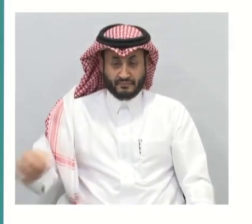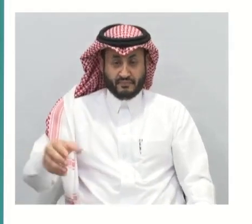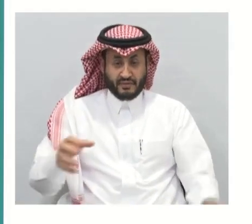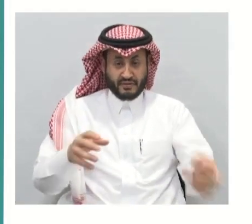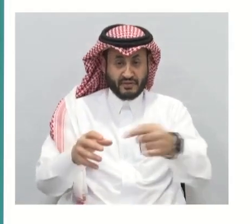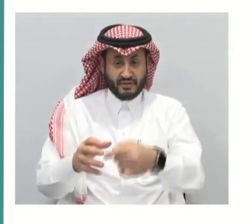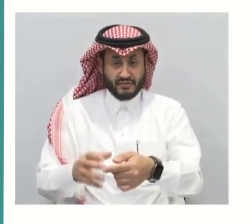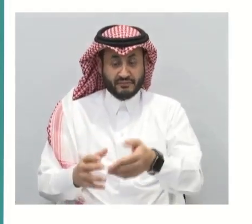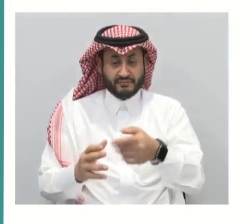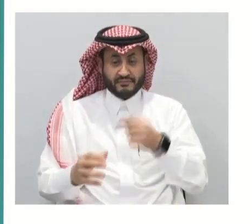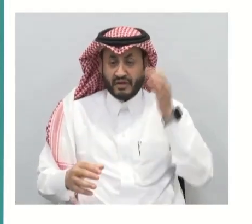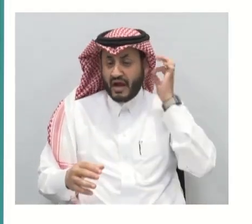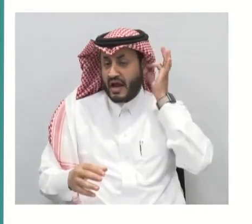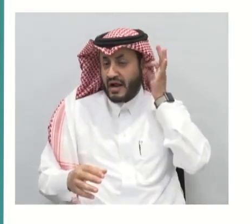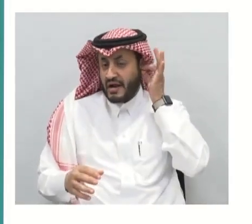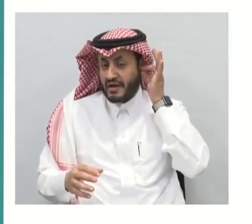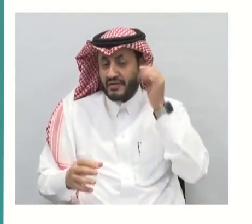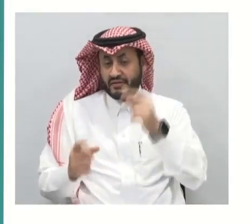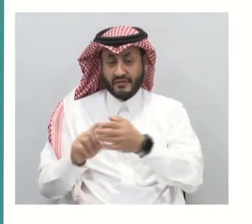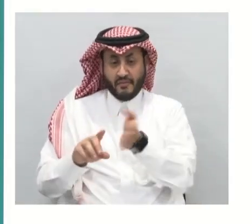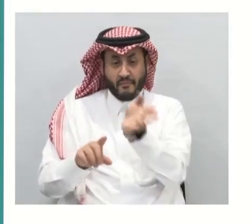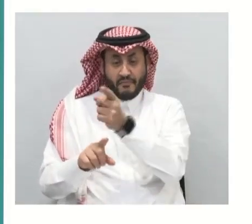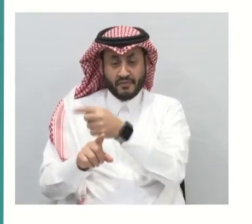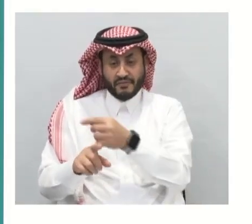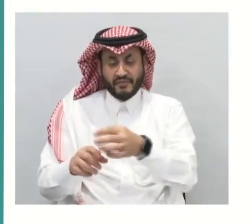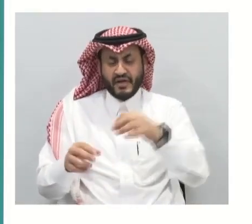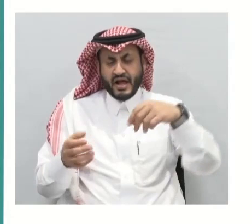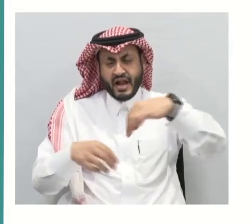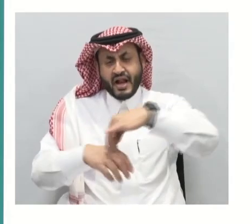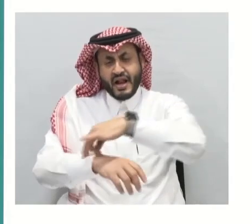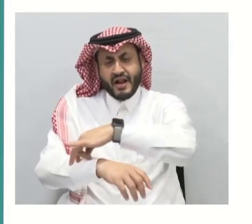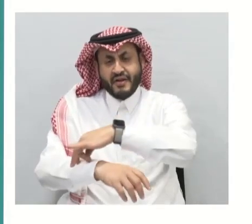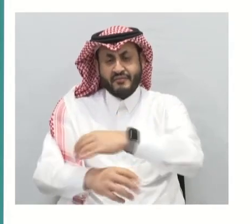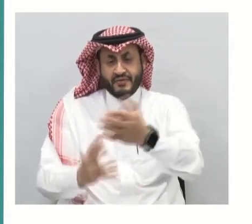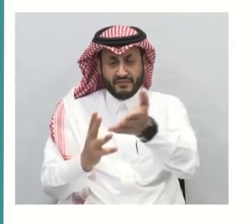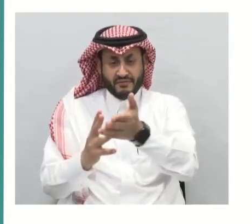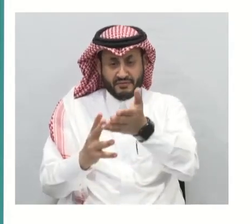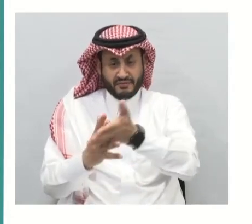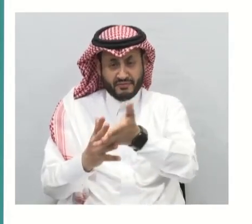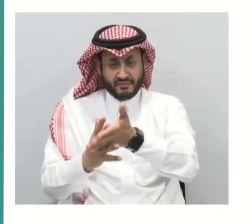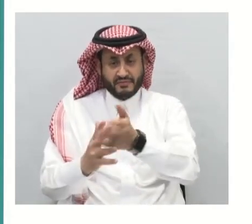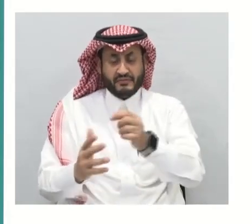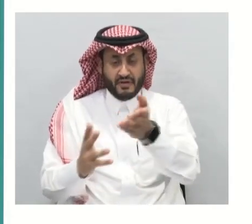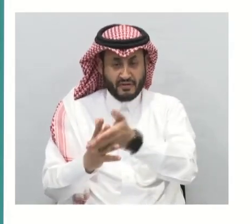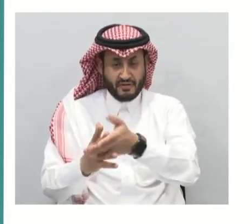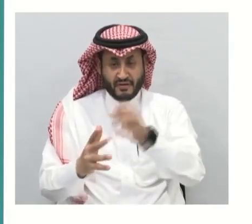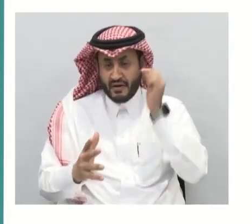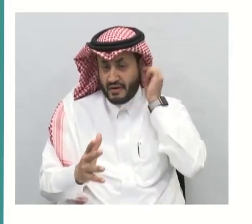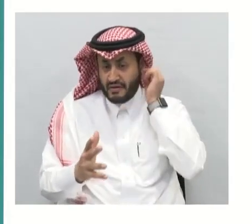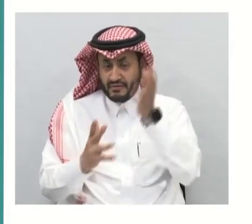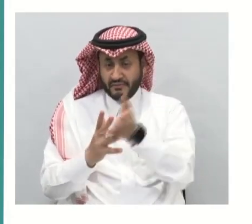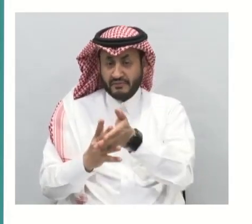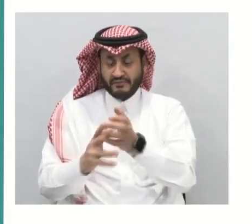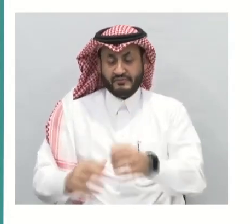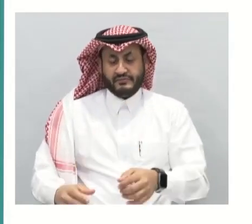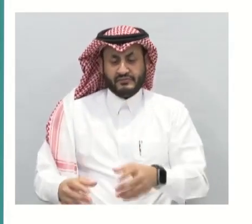عبر الهوى تصل الى الاذن الخارجيه تنقلها القناه السمعيه ثم بعد ذلك تصل الى الاذن الوسطى في الاذن